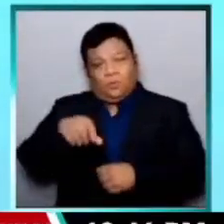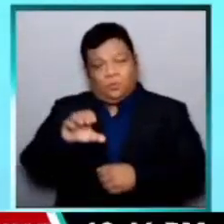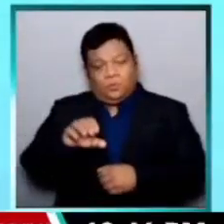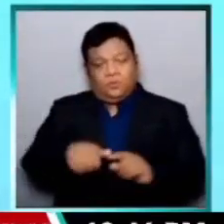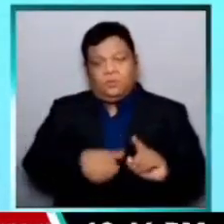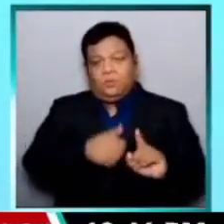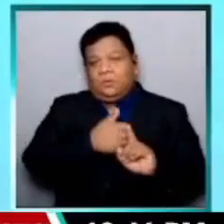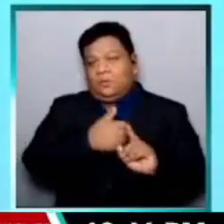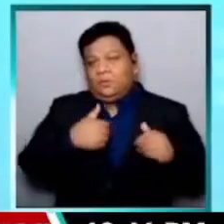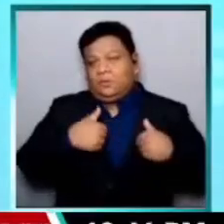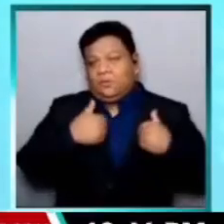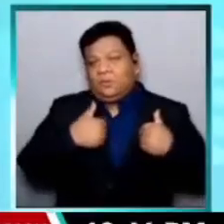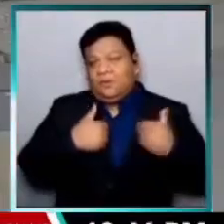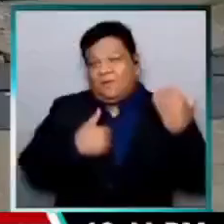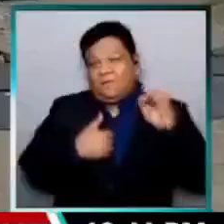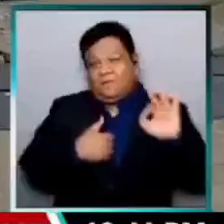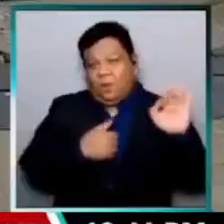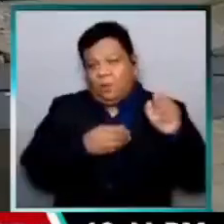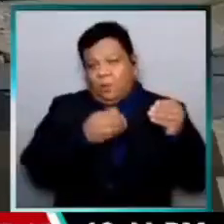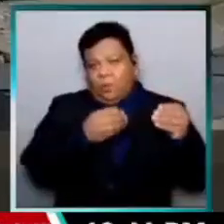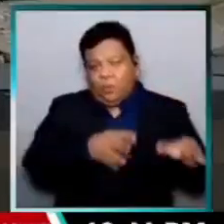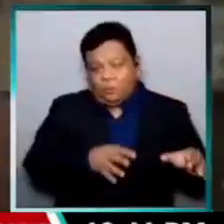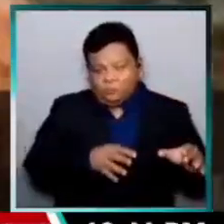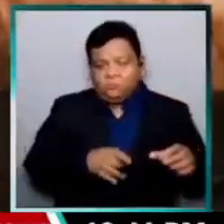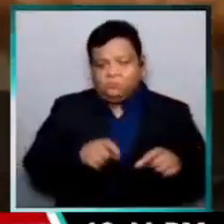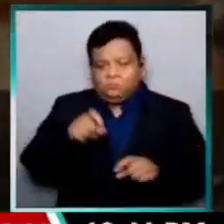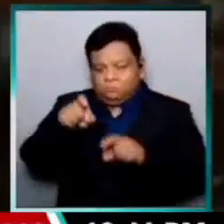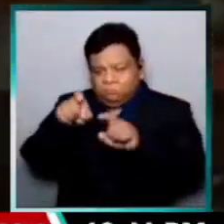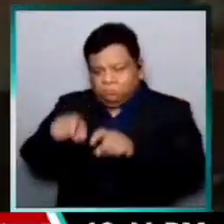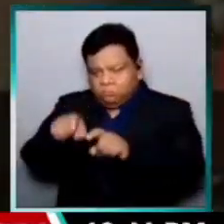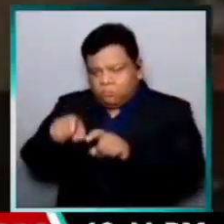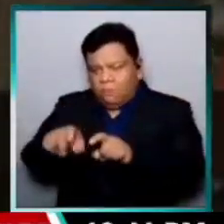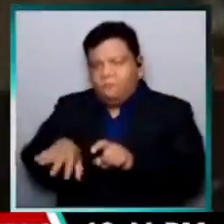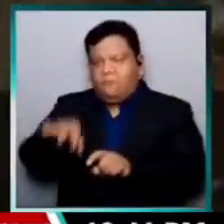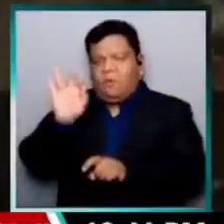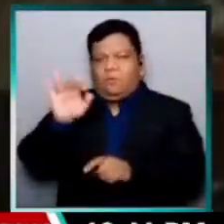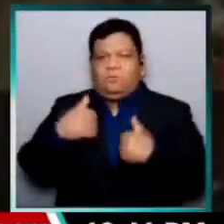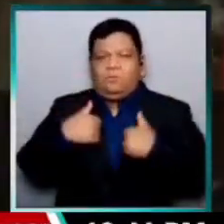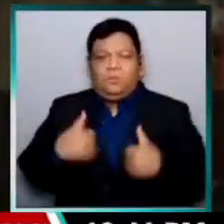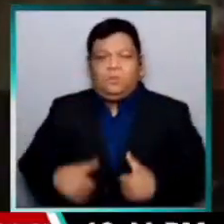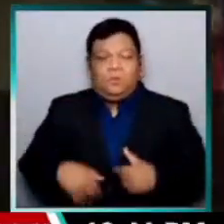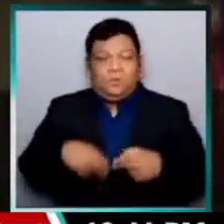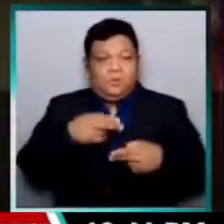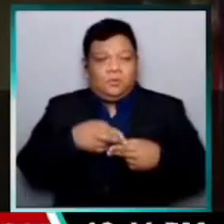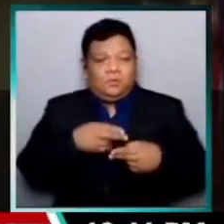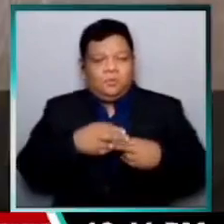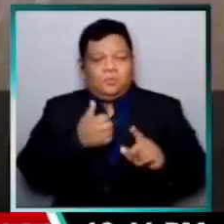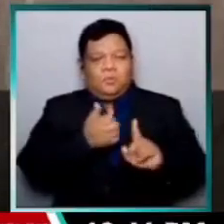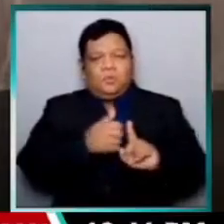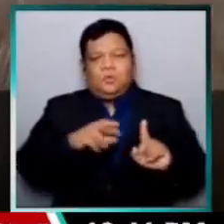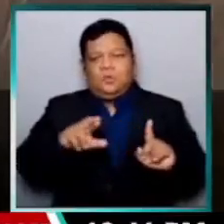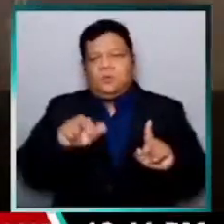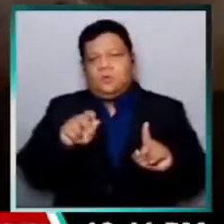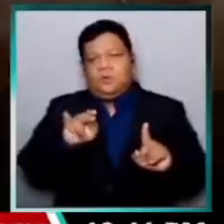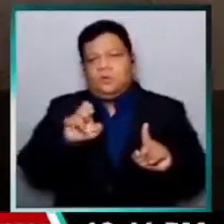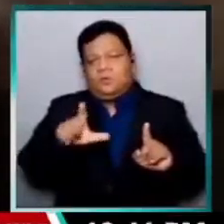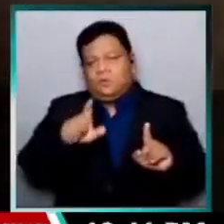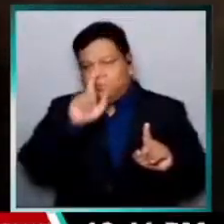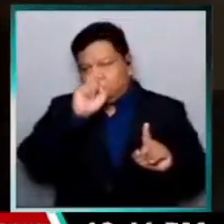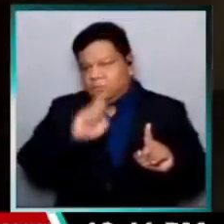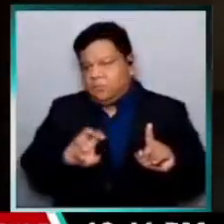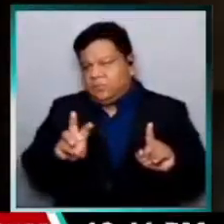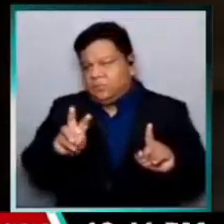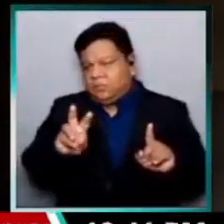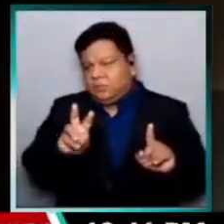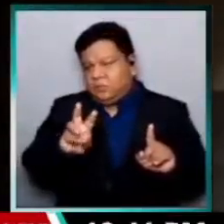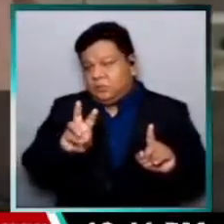pa nawawala. Pahirapan ang pagkuha sa katawan ni Raniel Riano, 16 na taong gulang mula sa hukay na may